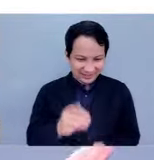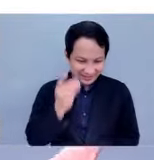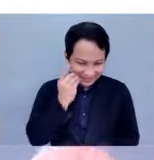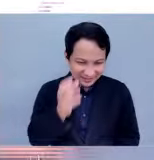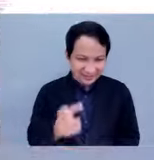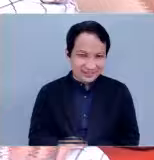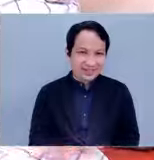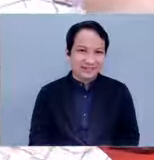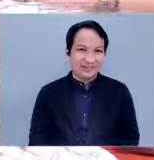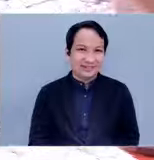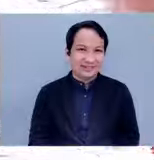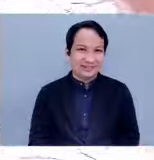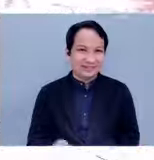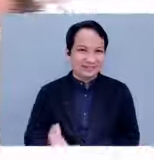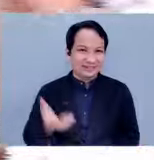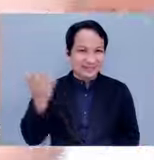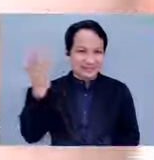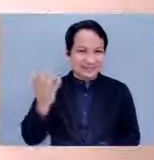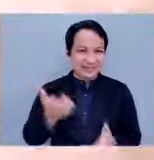Romana.